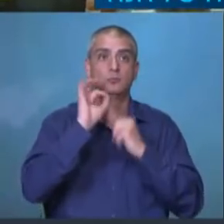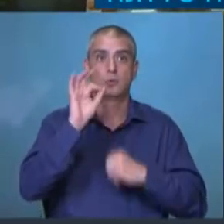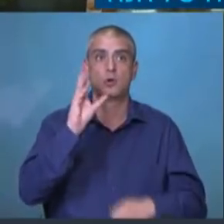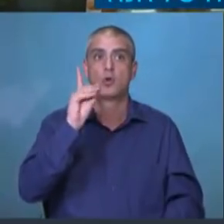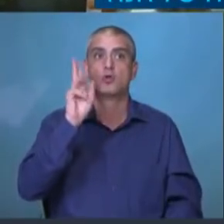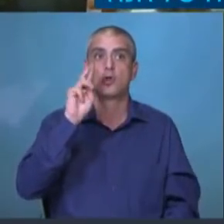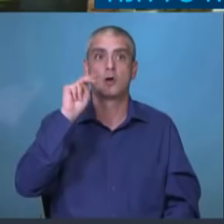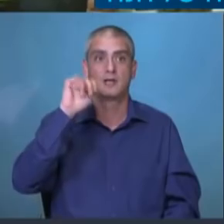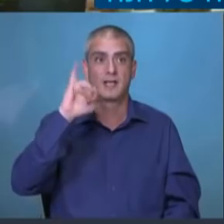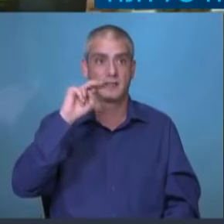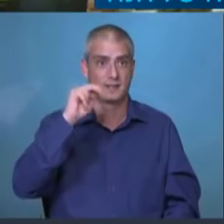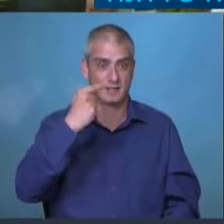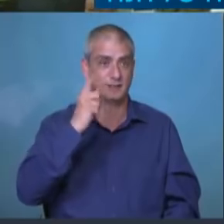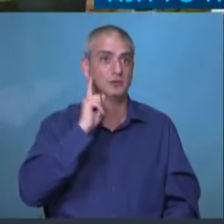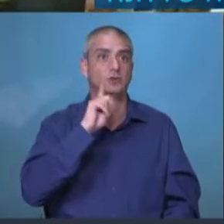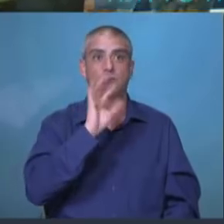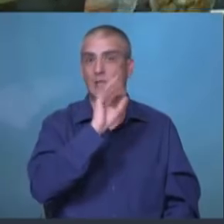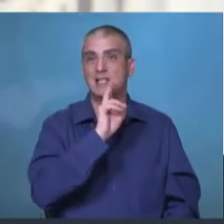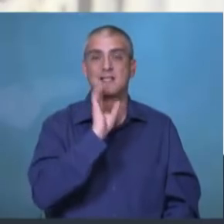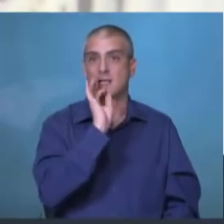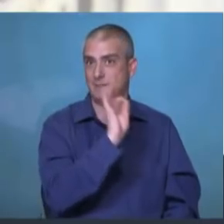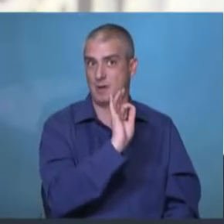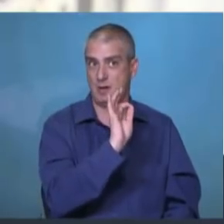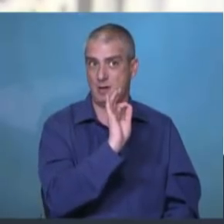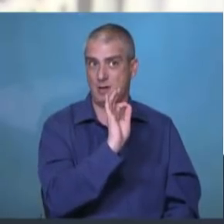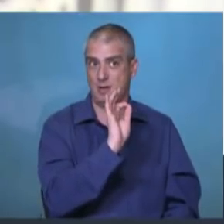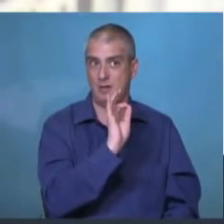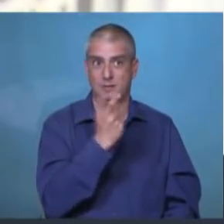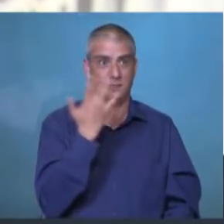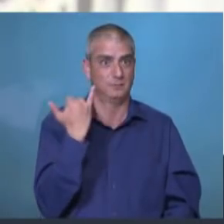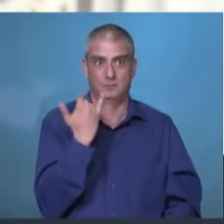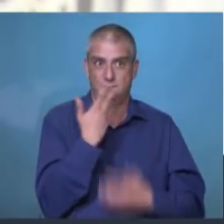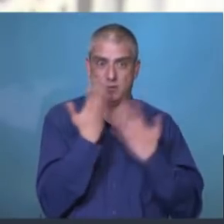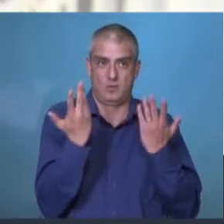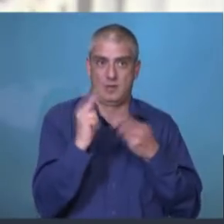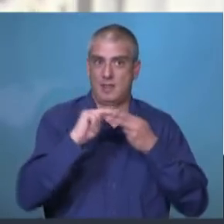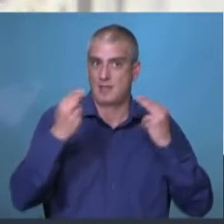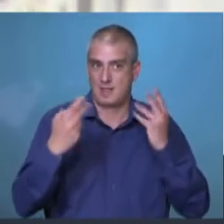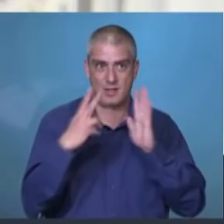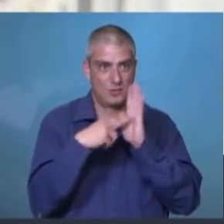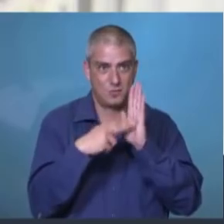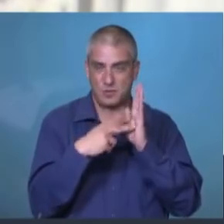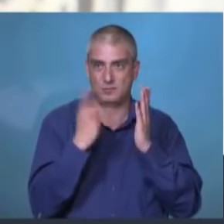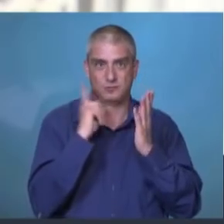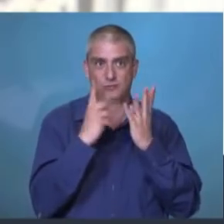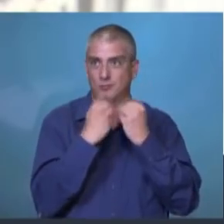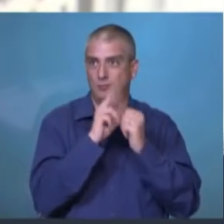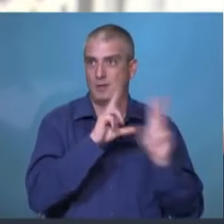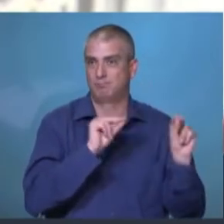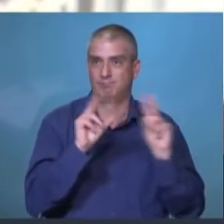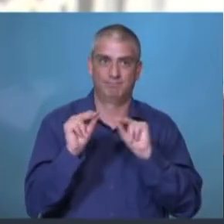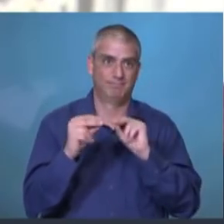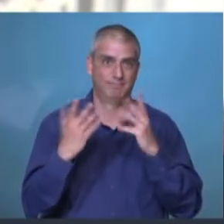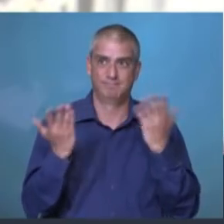דורים, אוקיי, זה השם של האמא. Like it was obvious, you know, DNA test pictures, same last